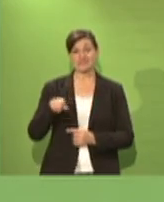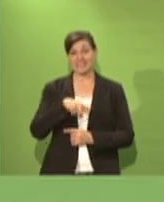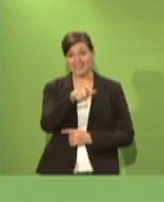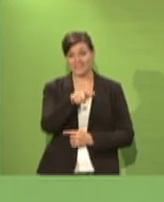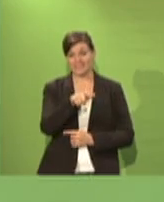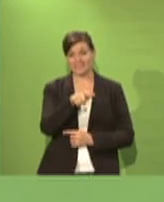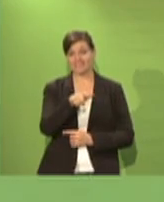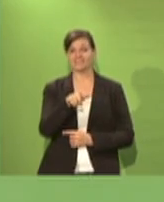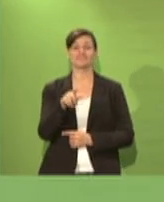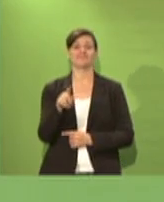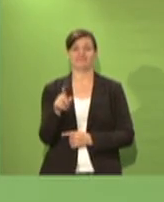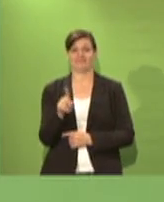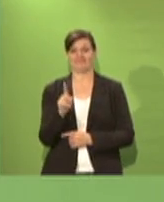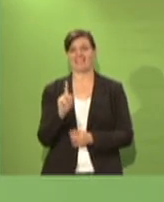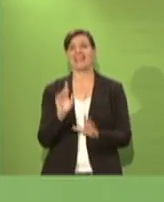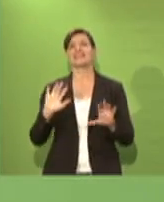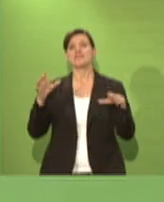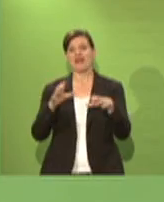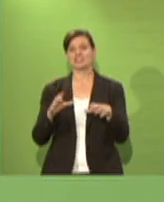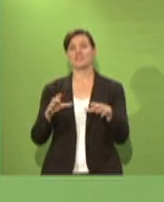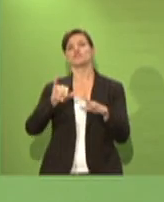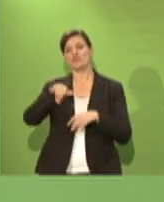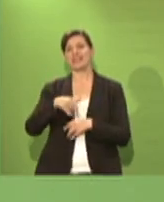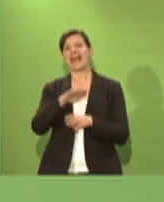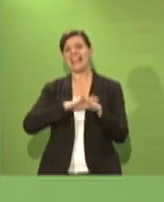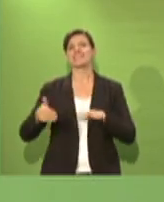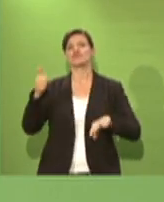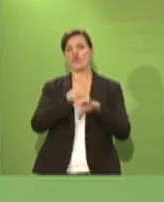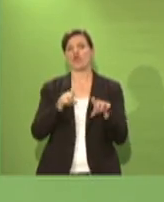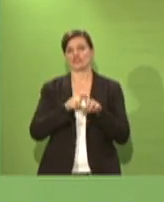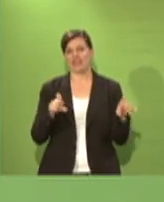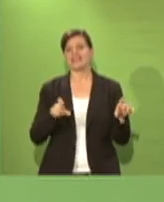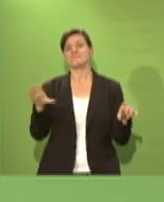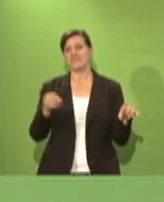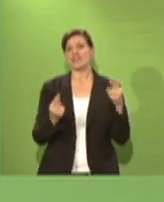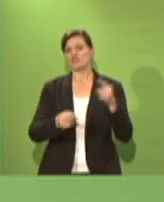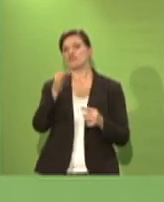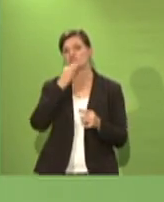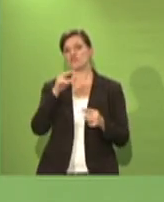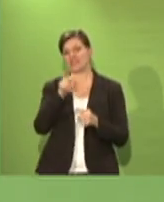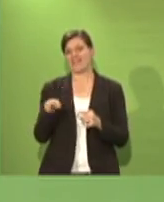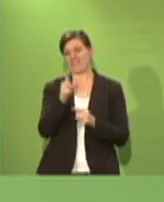dieser Antrag ist ein Gemeinschaftsprojekt von dem Landesvorstand der Grünen NRW und der Grünen Jugend NRW.